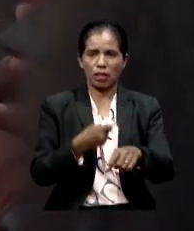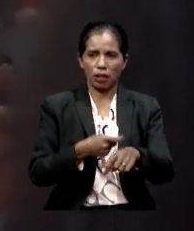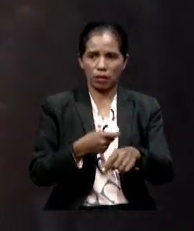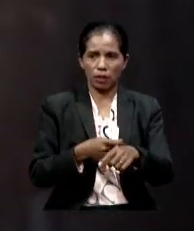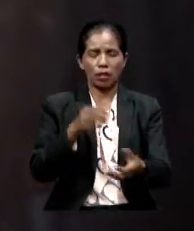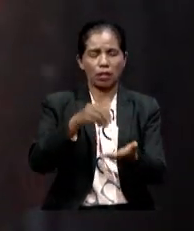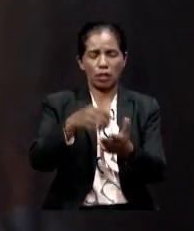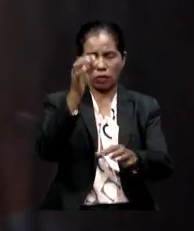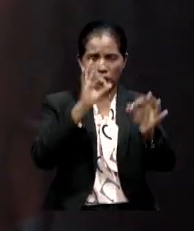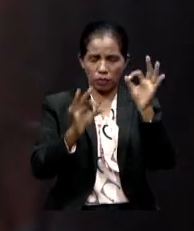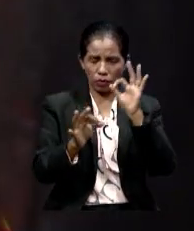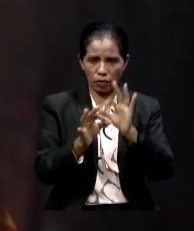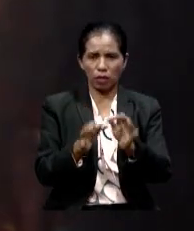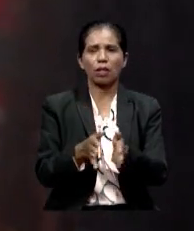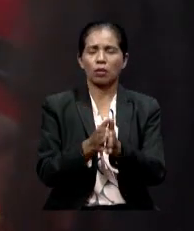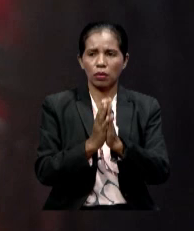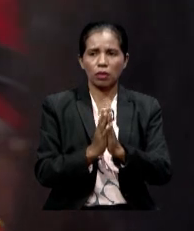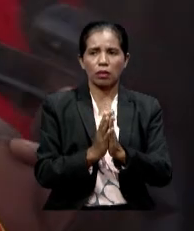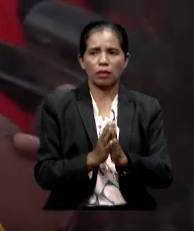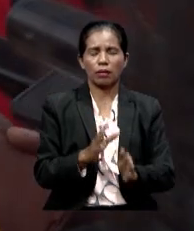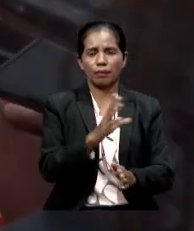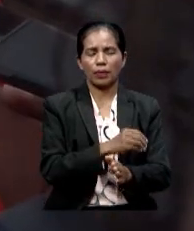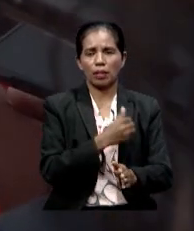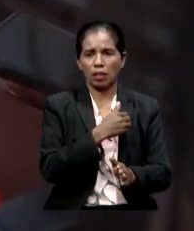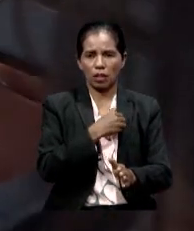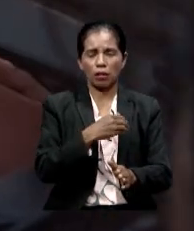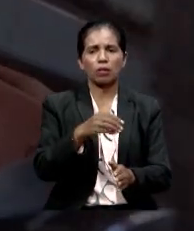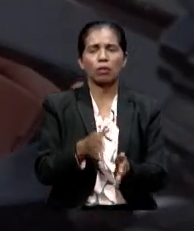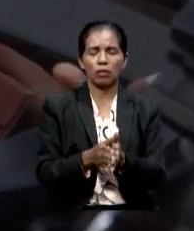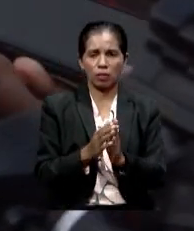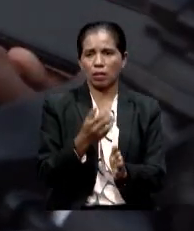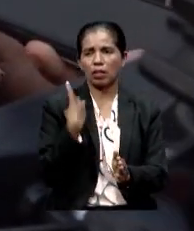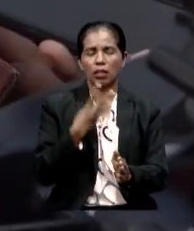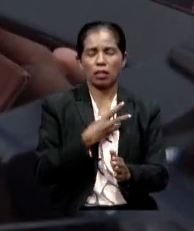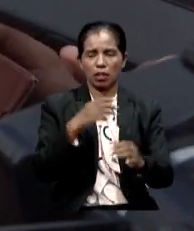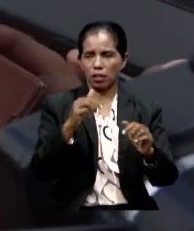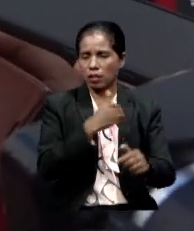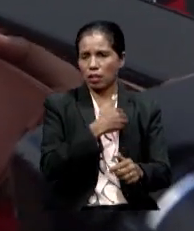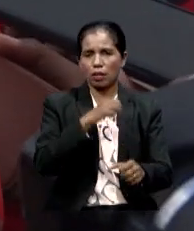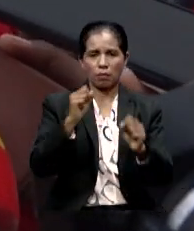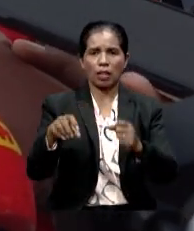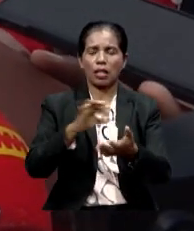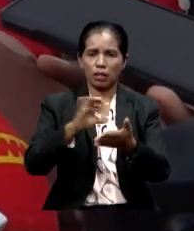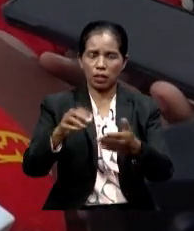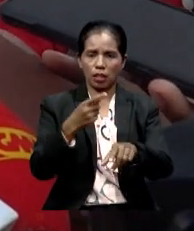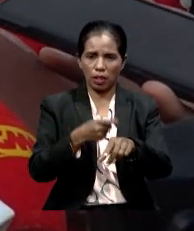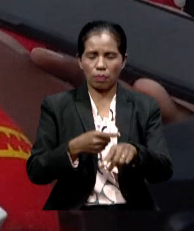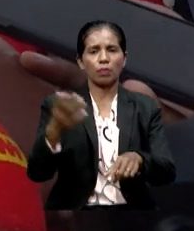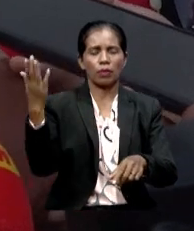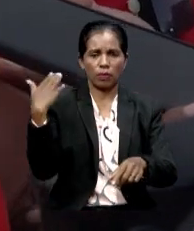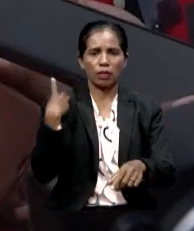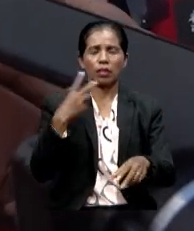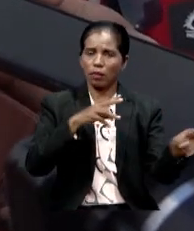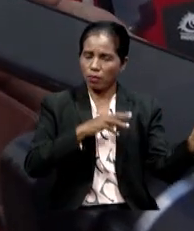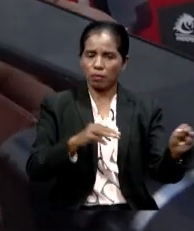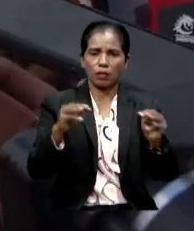garanti nabe makagora nahira usu ya bank garanti atau kita sedang beli asin ya tempoin ba nebe kita adia tiap kali